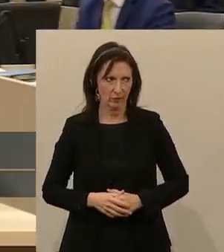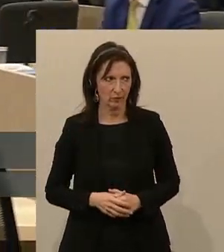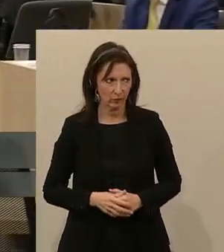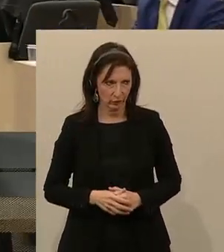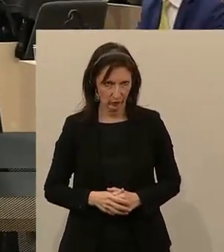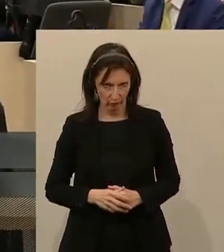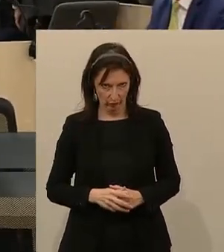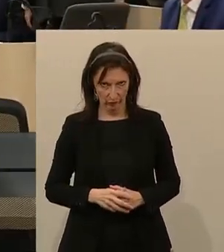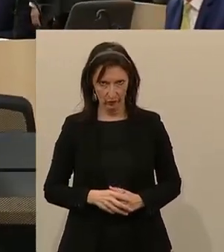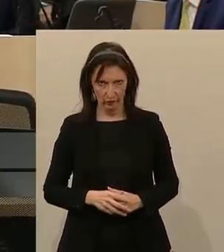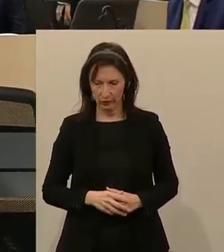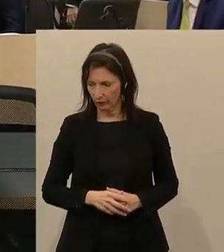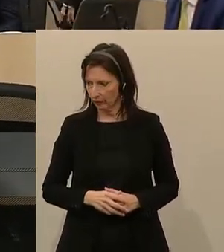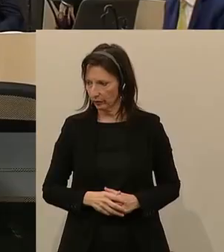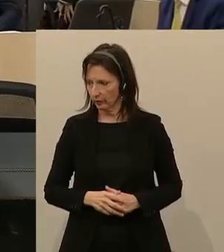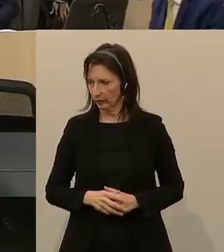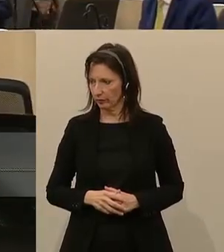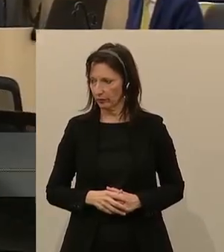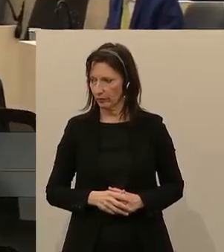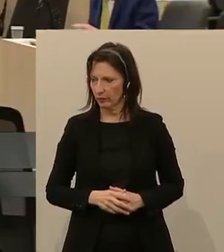neuen Minister hier vor dem Nationalrat nicht zu Wort melden heute. kritisiert die Minister und und zu Dank.